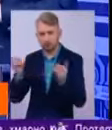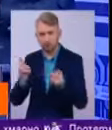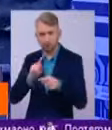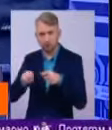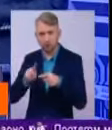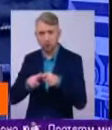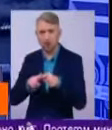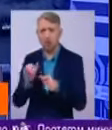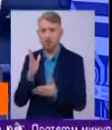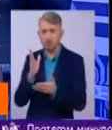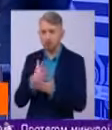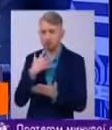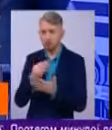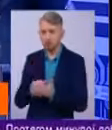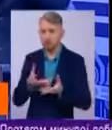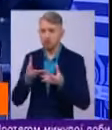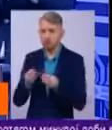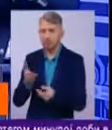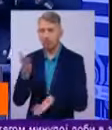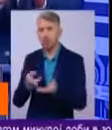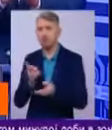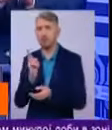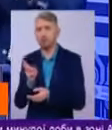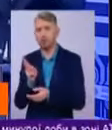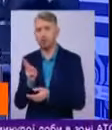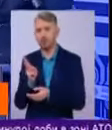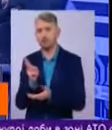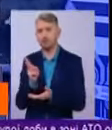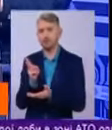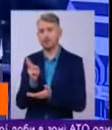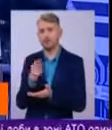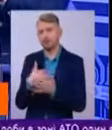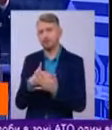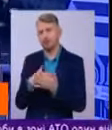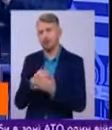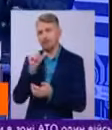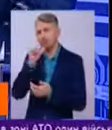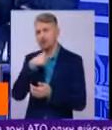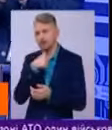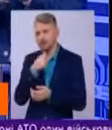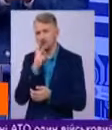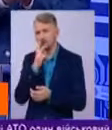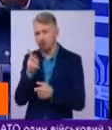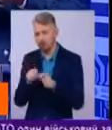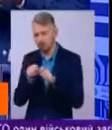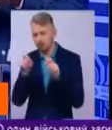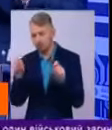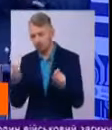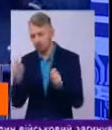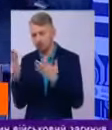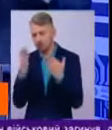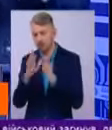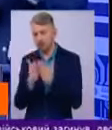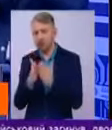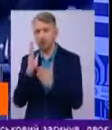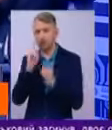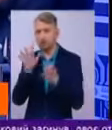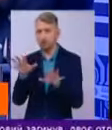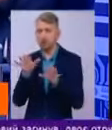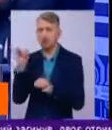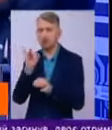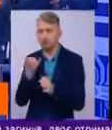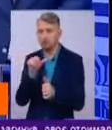матимуть, звичайно, свій вплив? Можливо, хтось там, умовно кажучи, полінується подивитися, почитати в книжки, а буде сприймати